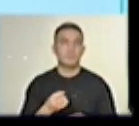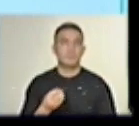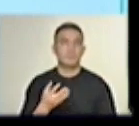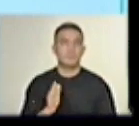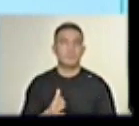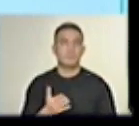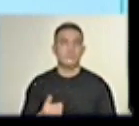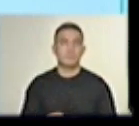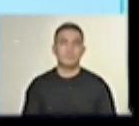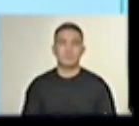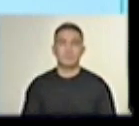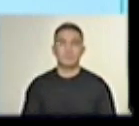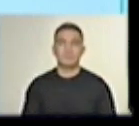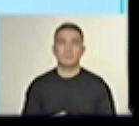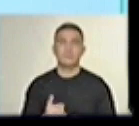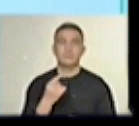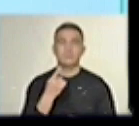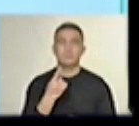nechi bo'ladi?